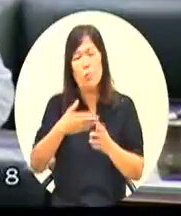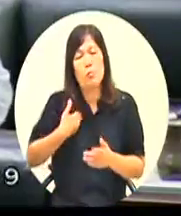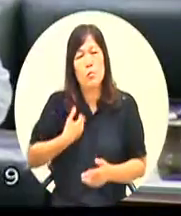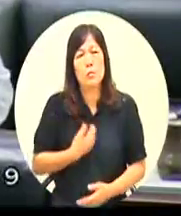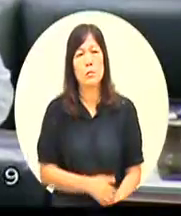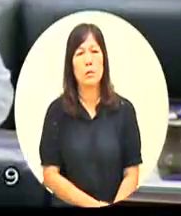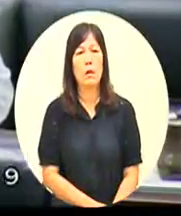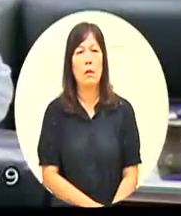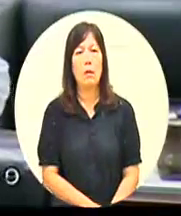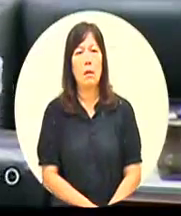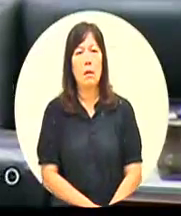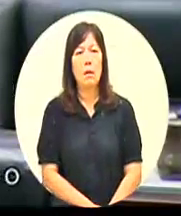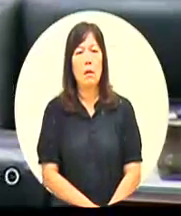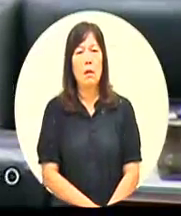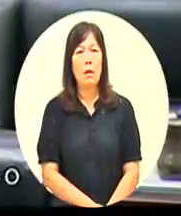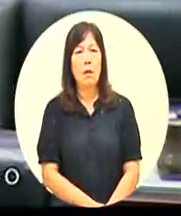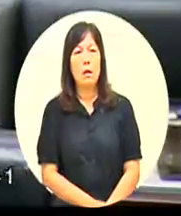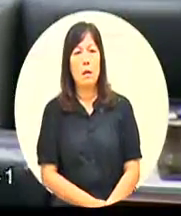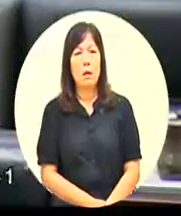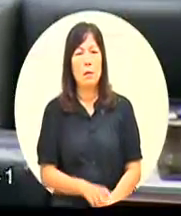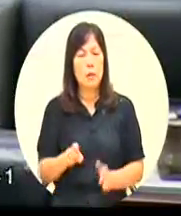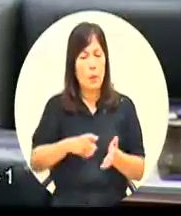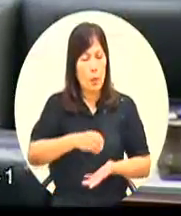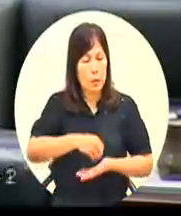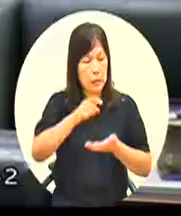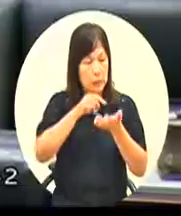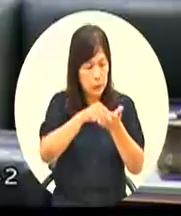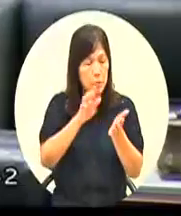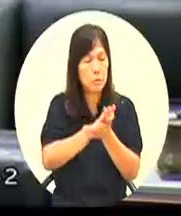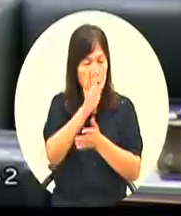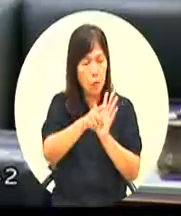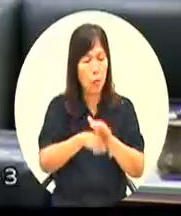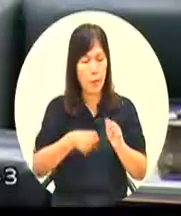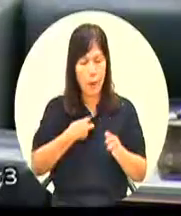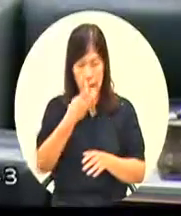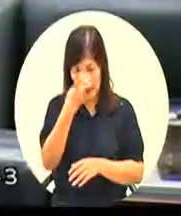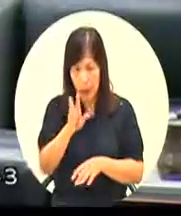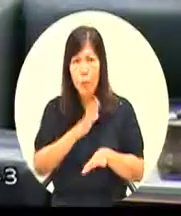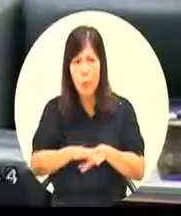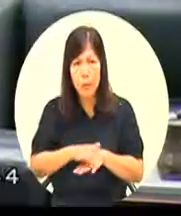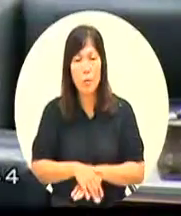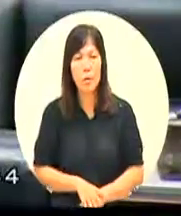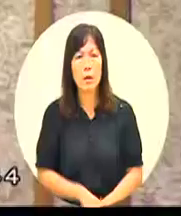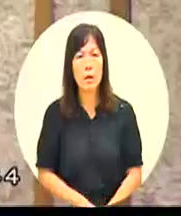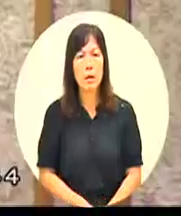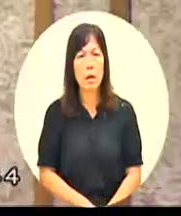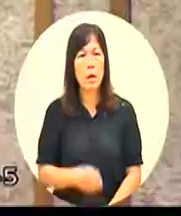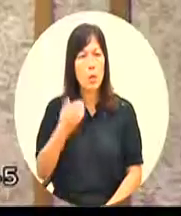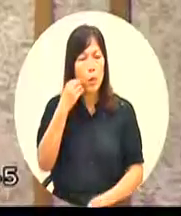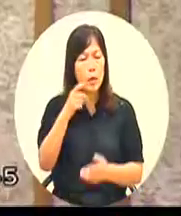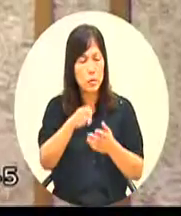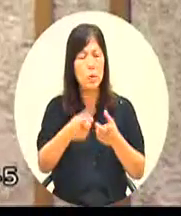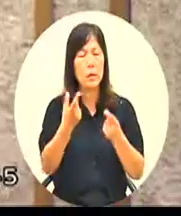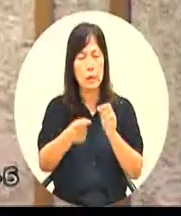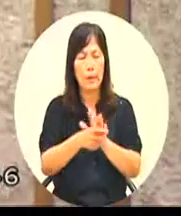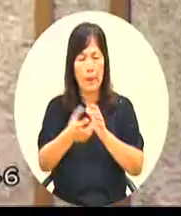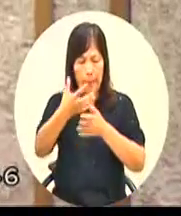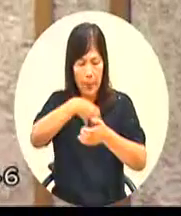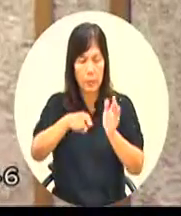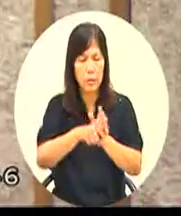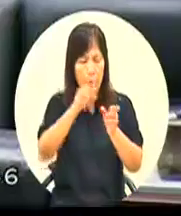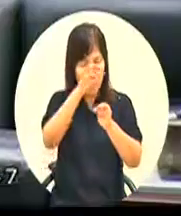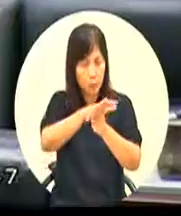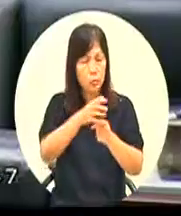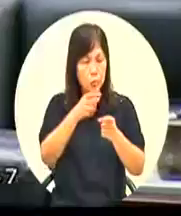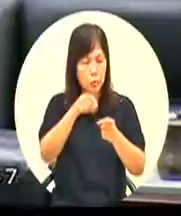校。 他们要提出申请，我们会去会刊。只要有这种情形，我们都会把它列入我们的补助对